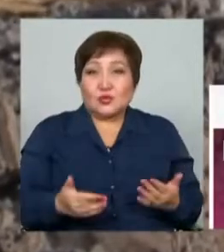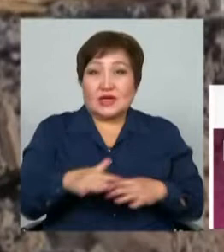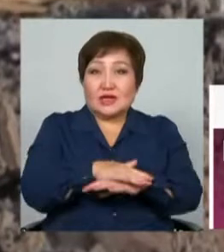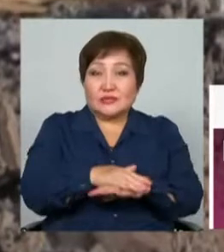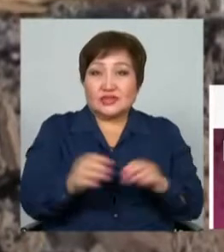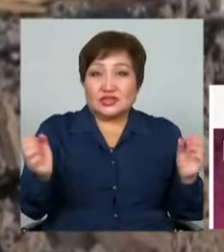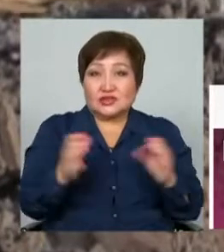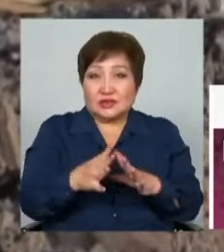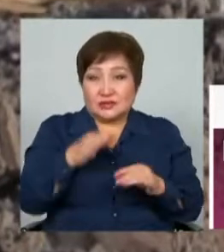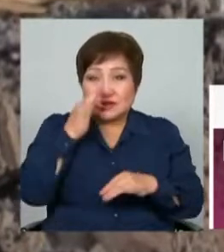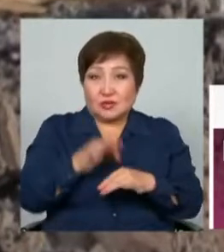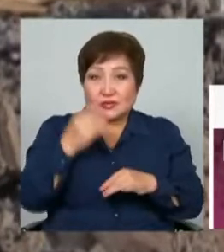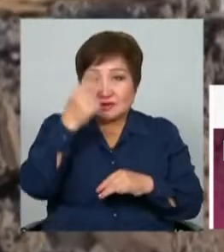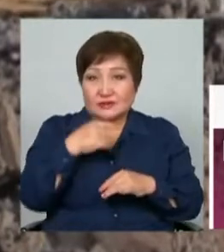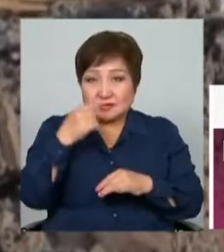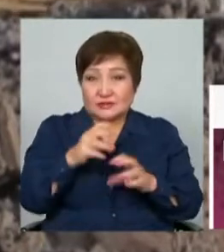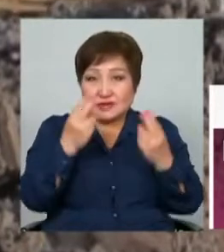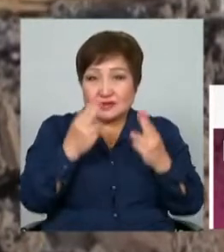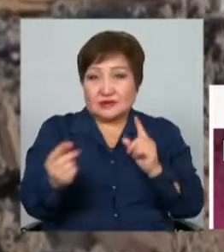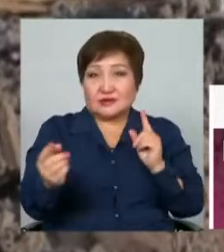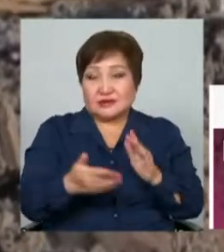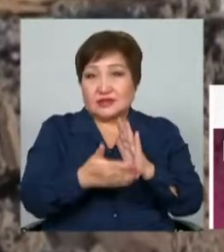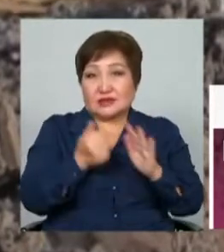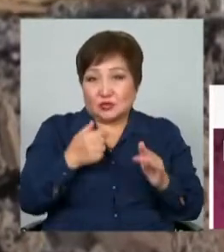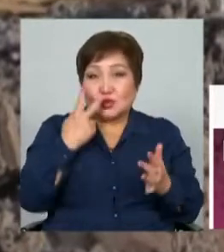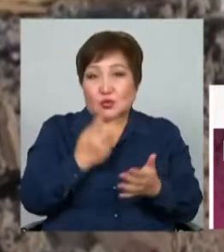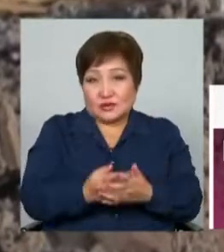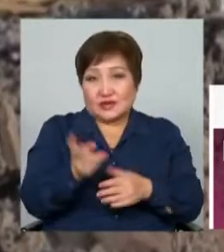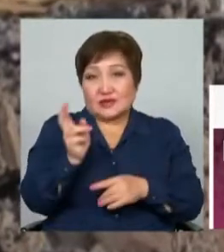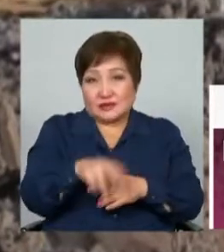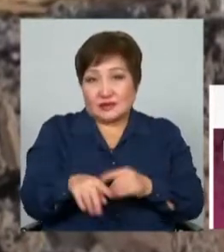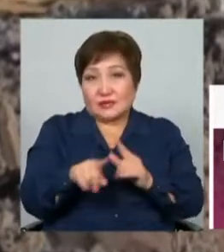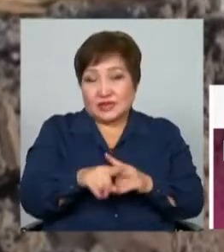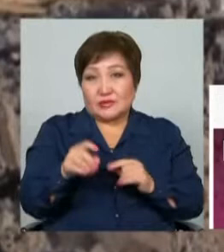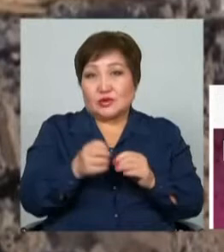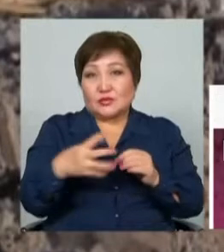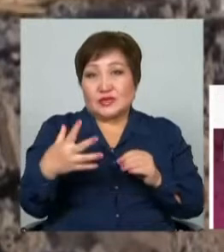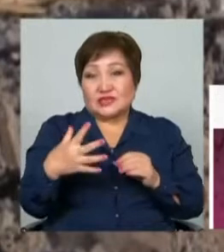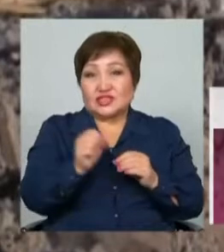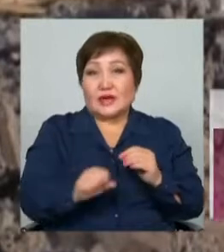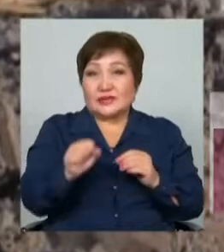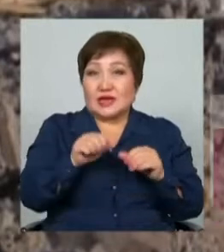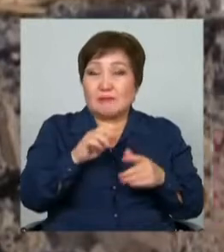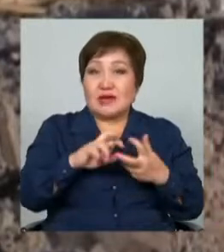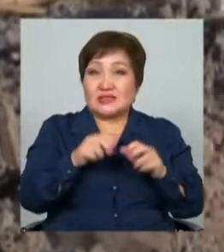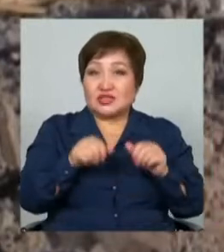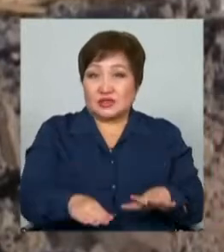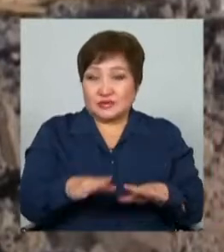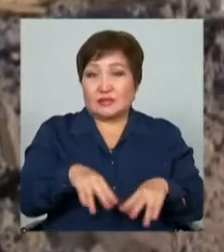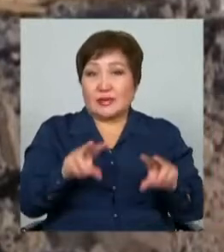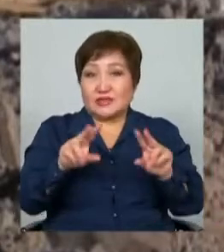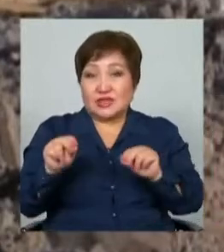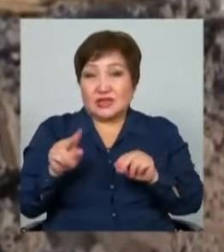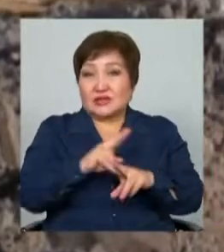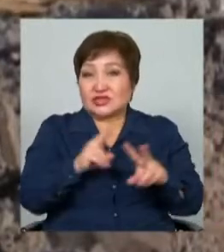мамандарды шақырдық. Олар келді, жағдайымызды көрді. Сосын 15 тамыз күні келіп, мәселені шешеміз деген. Бірақ одан бері ешкім келмеді, мәселе